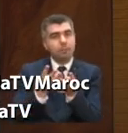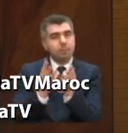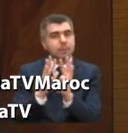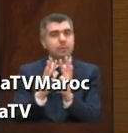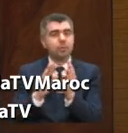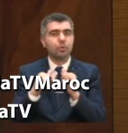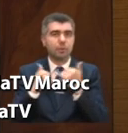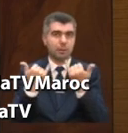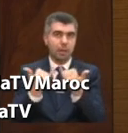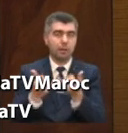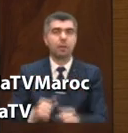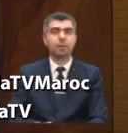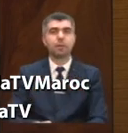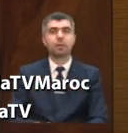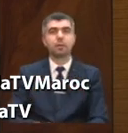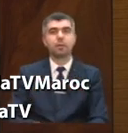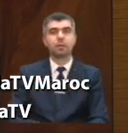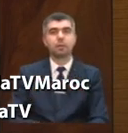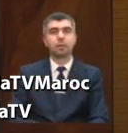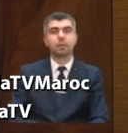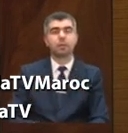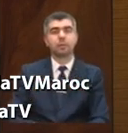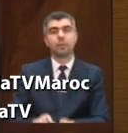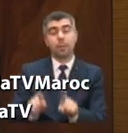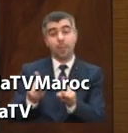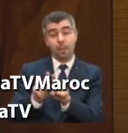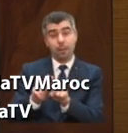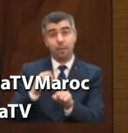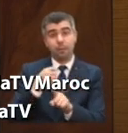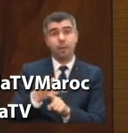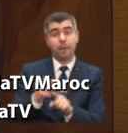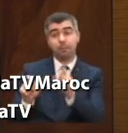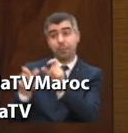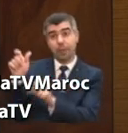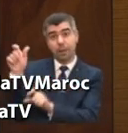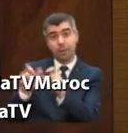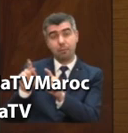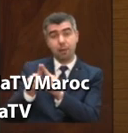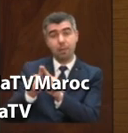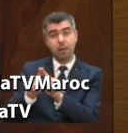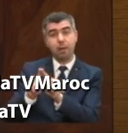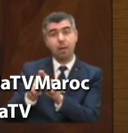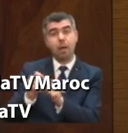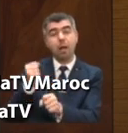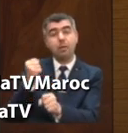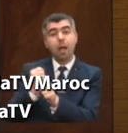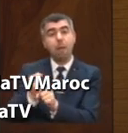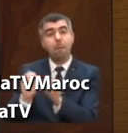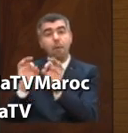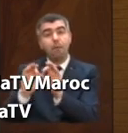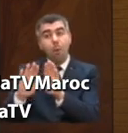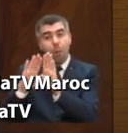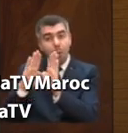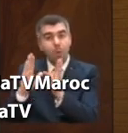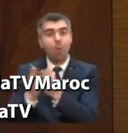علاش؟ لأن اعتبرنا أن هؤلاء لو فقدوا عملهم بشكل